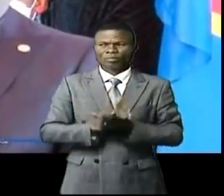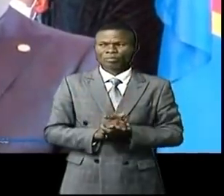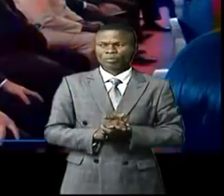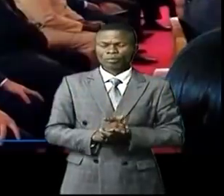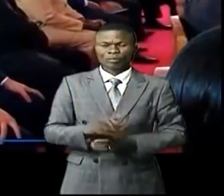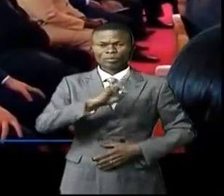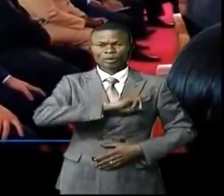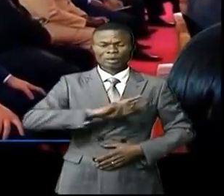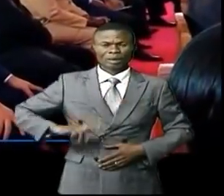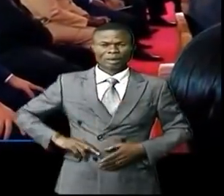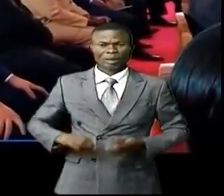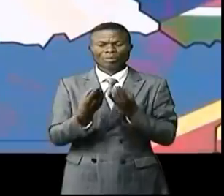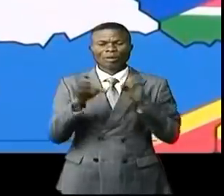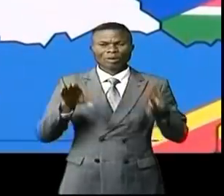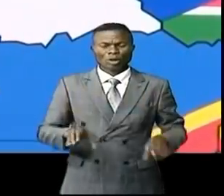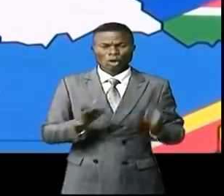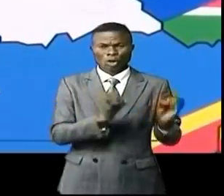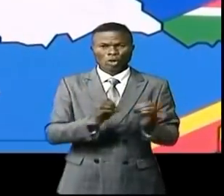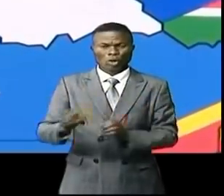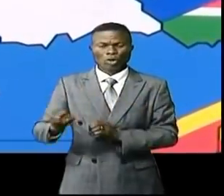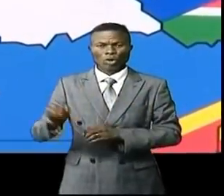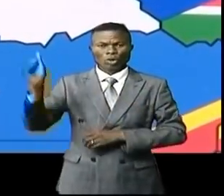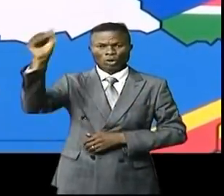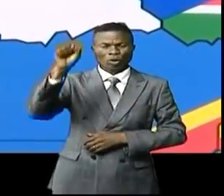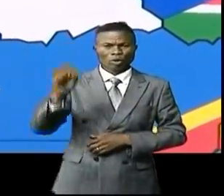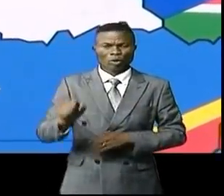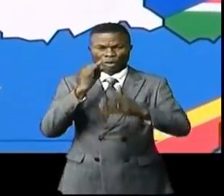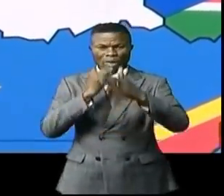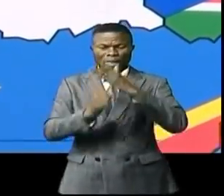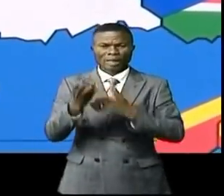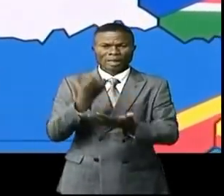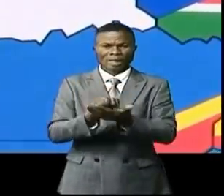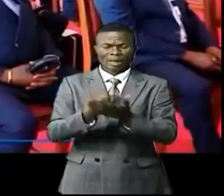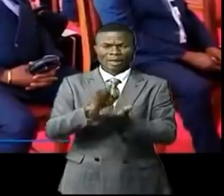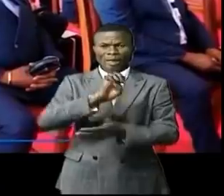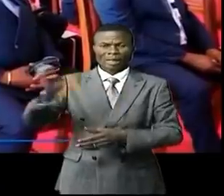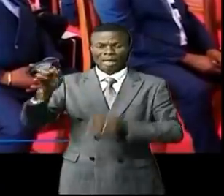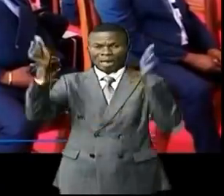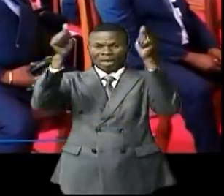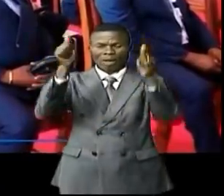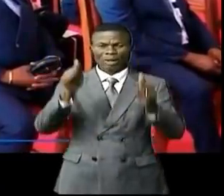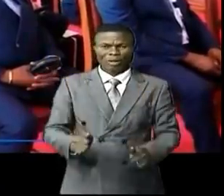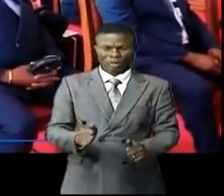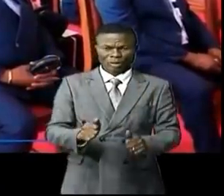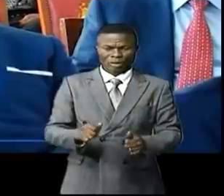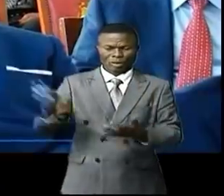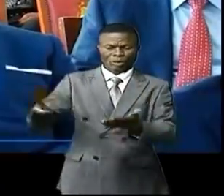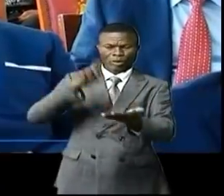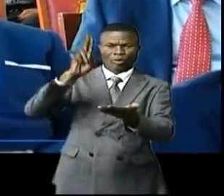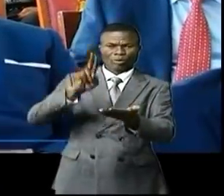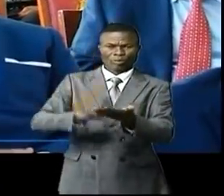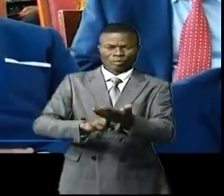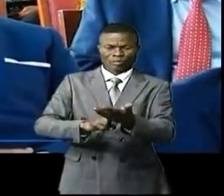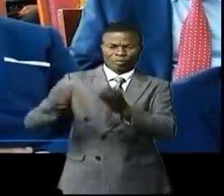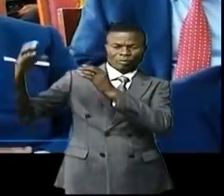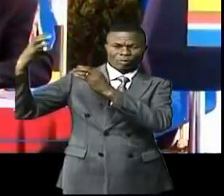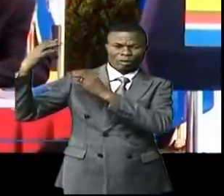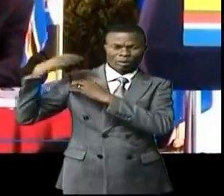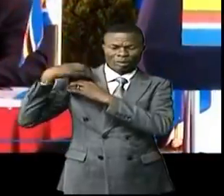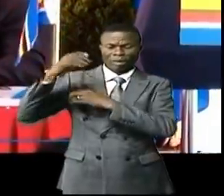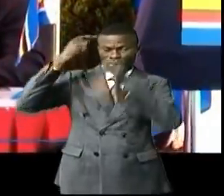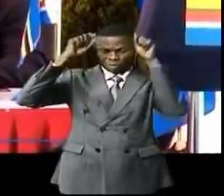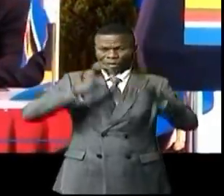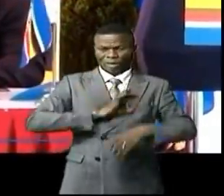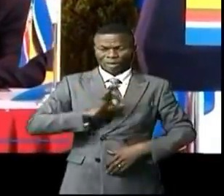République démocratique du Congo à l'Organisation sous-régionale d'intégration économique est-africaine est sanctionnée par la signature de sa charte par le chef de